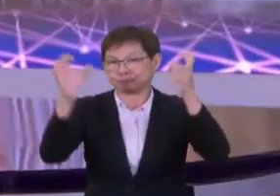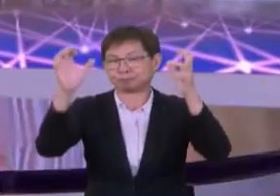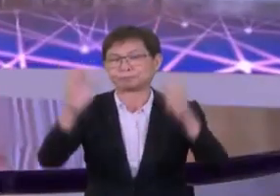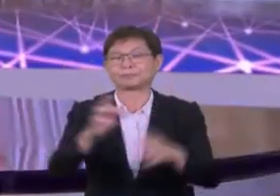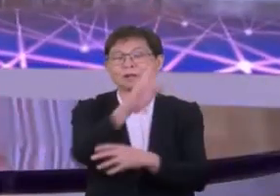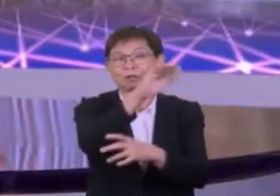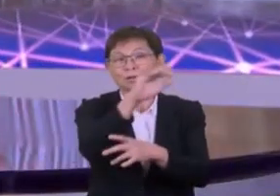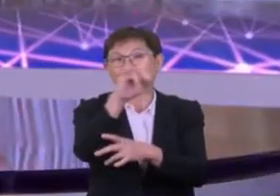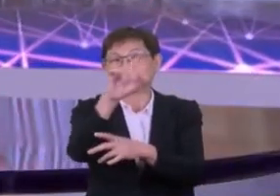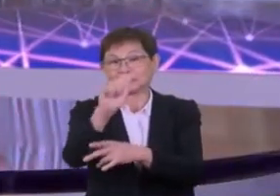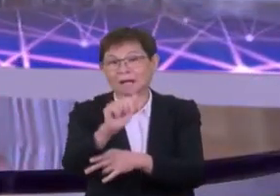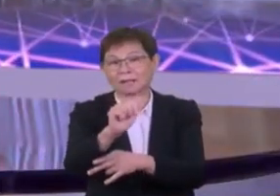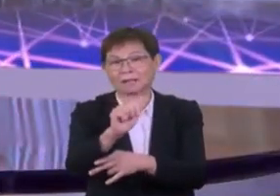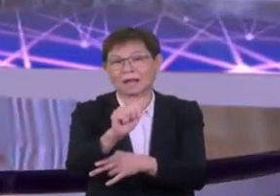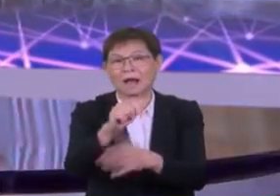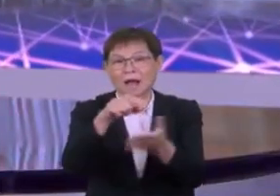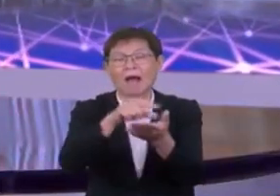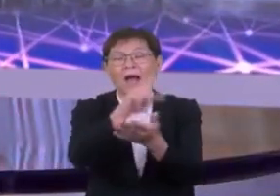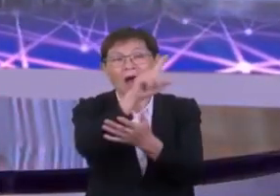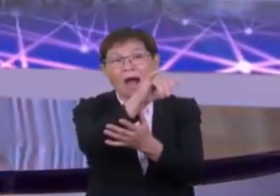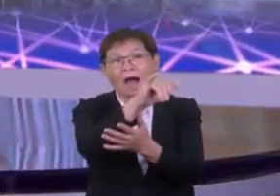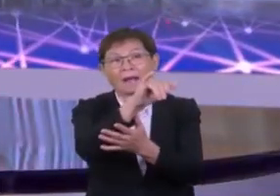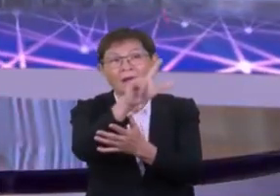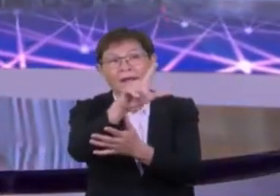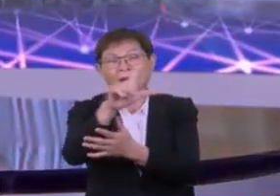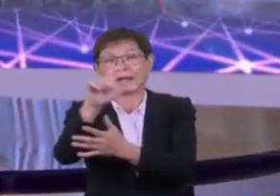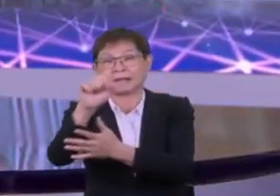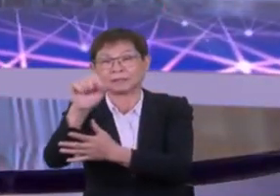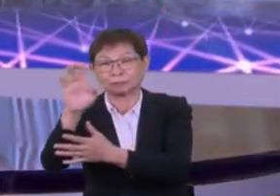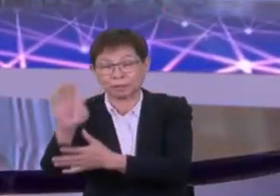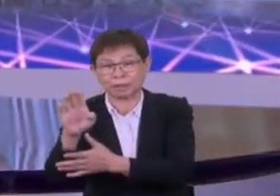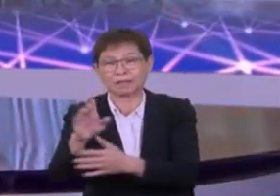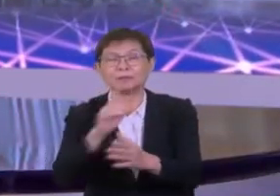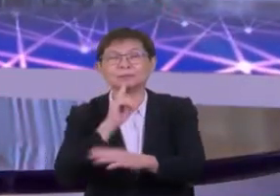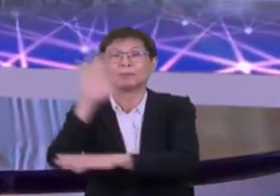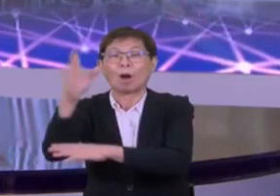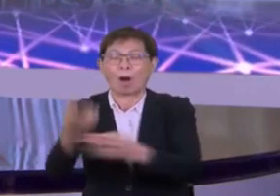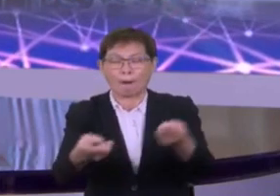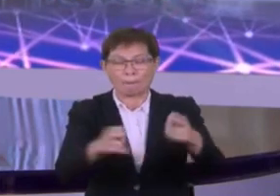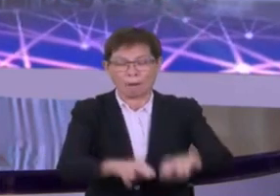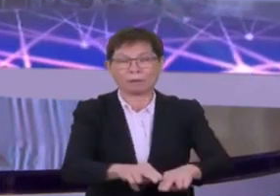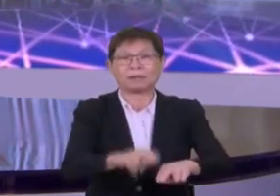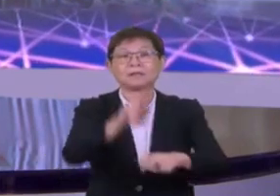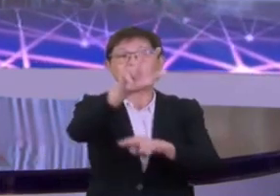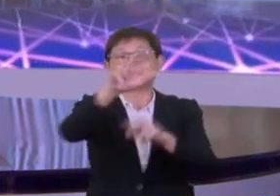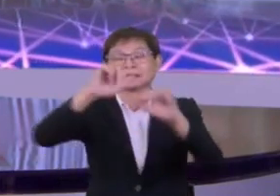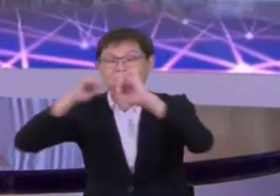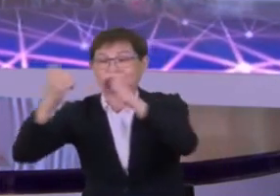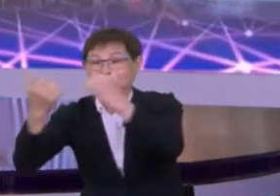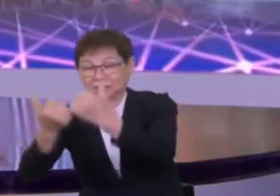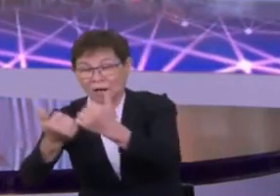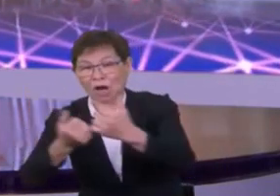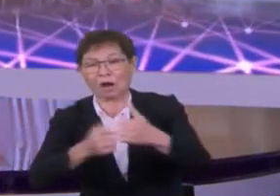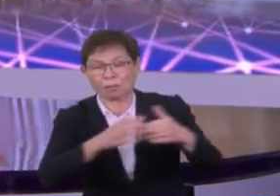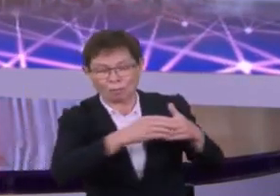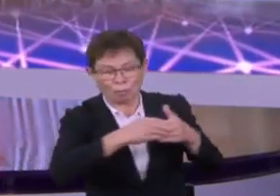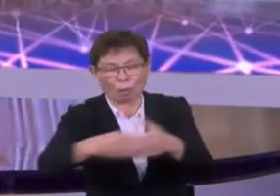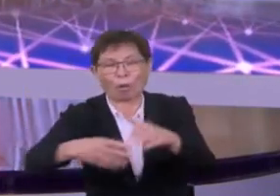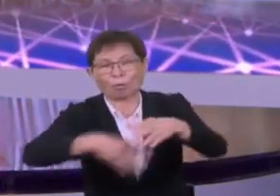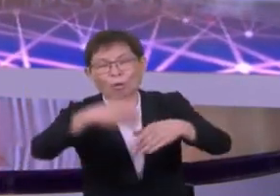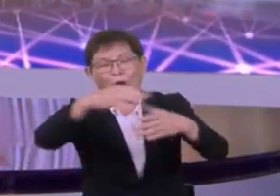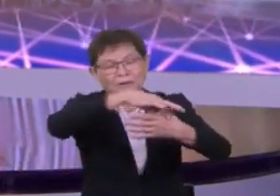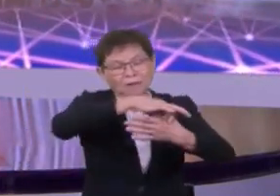Hai Wisda Livestock 19 RSB memenuhi perjanjian bersama chigga agen jualan korban salah sasaran merajuk